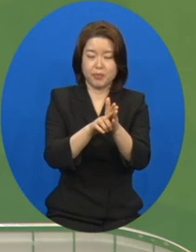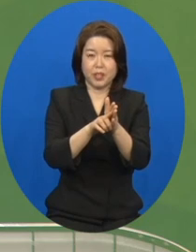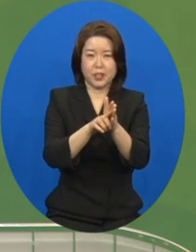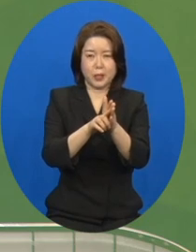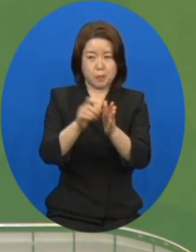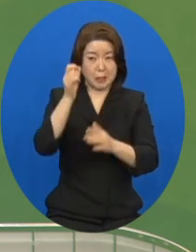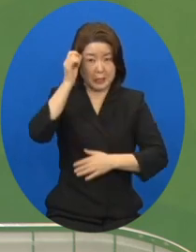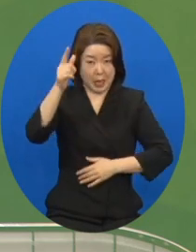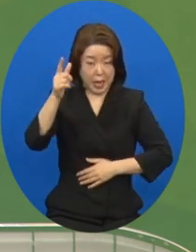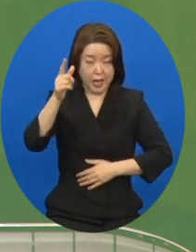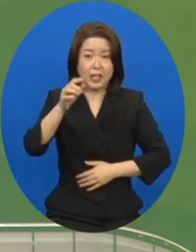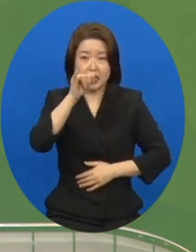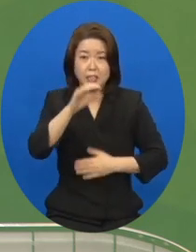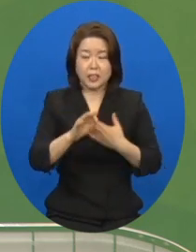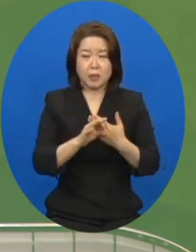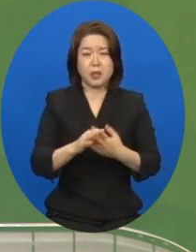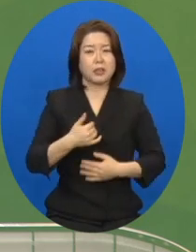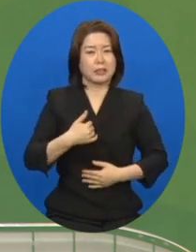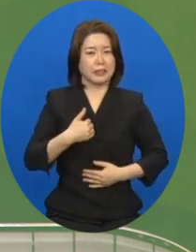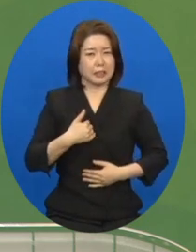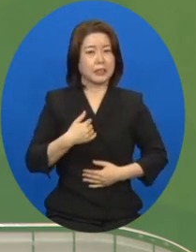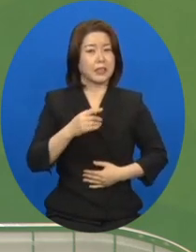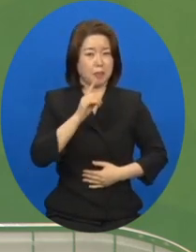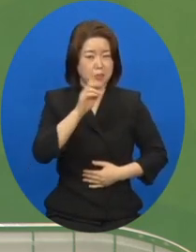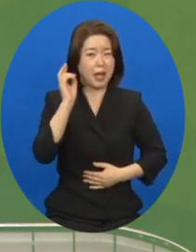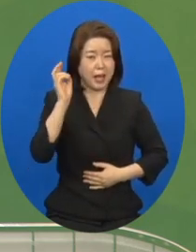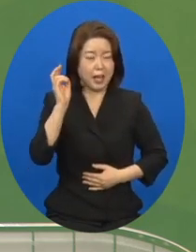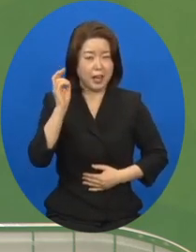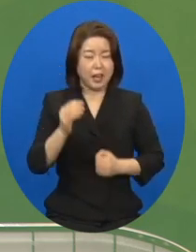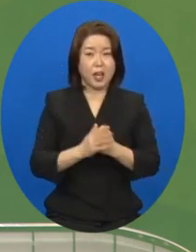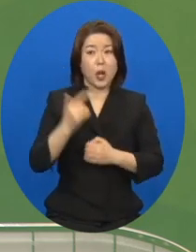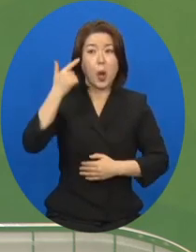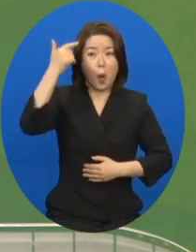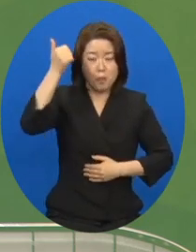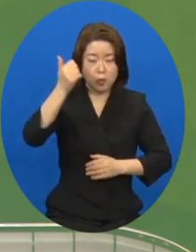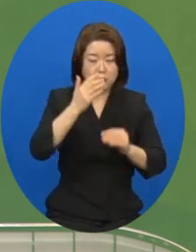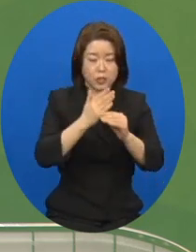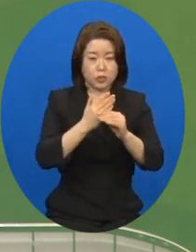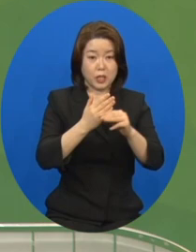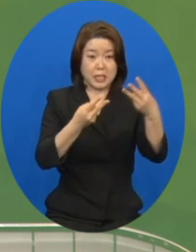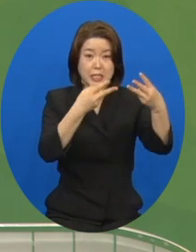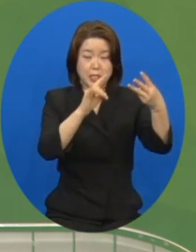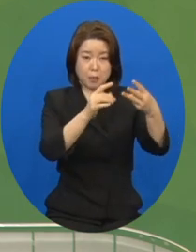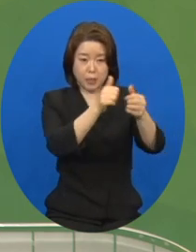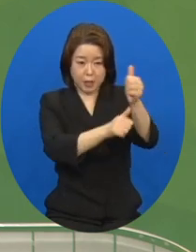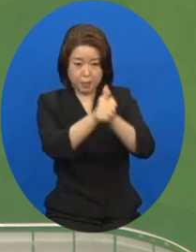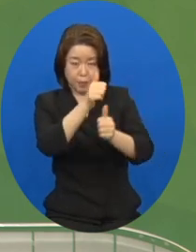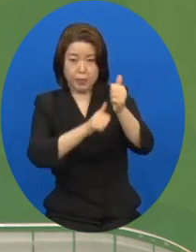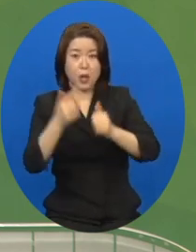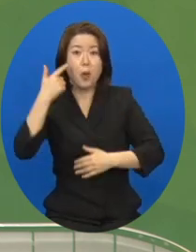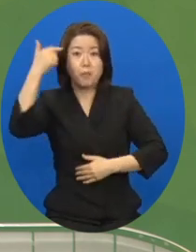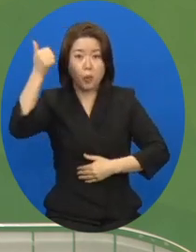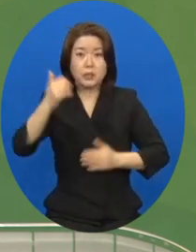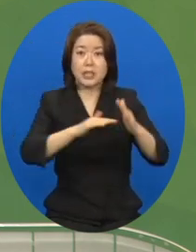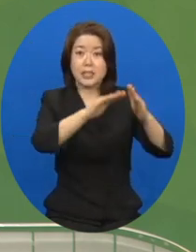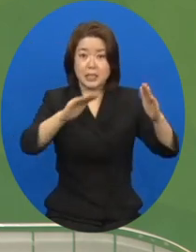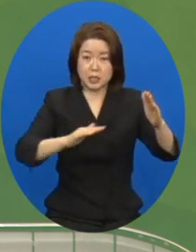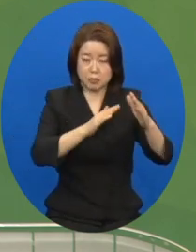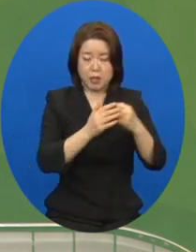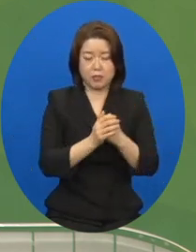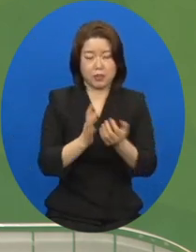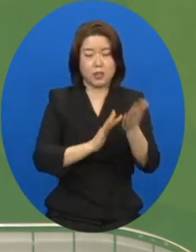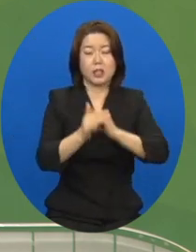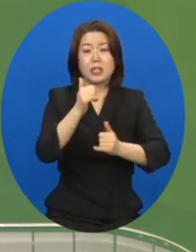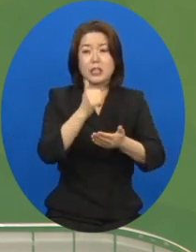있다면 저 같은 사람일 겁니다. 목사 중에 3대째 목사. 예수를 믿은 지로